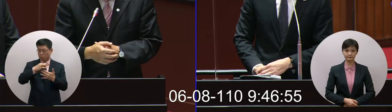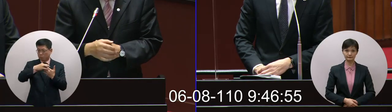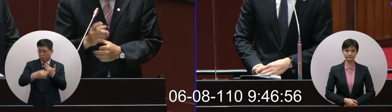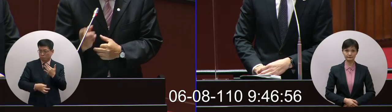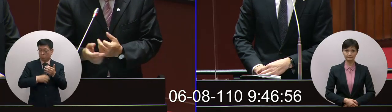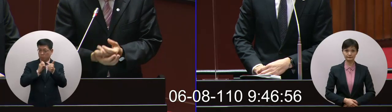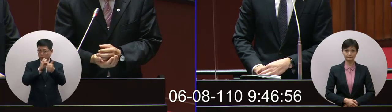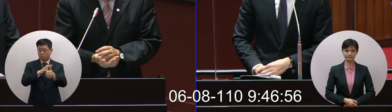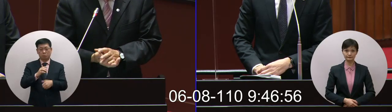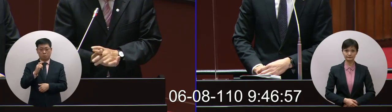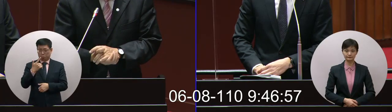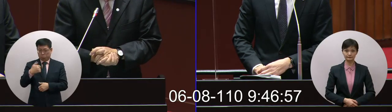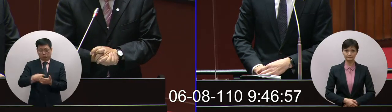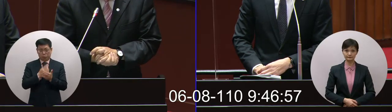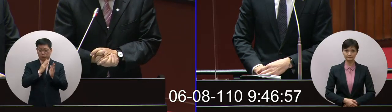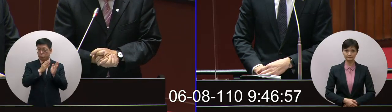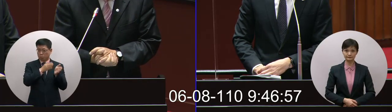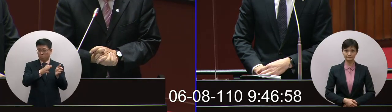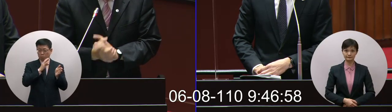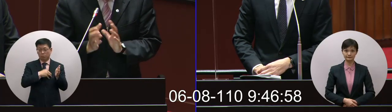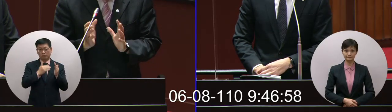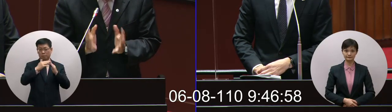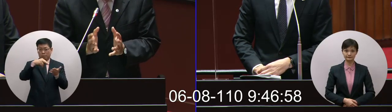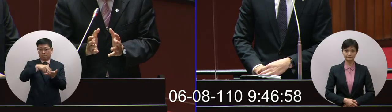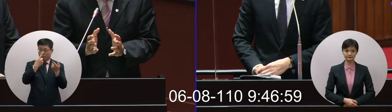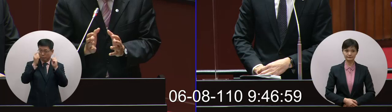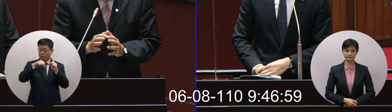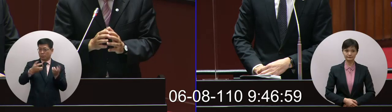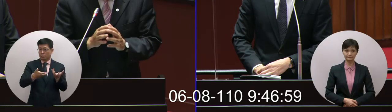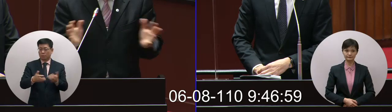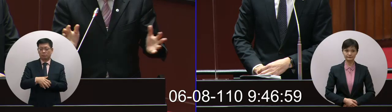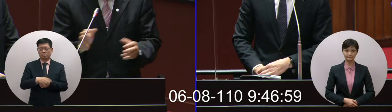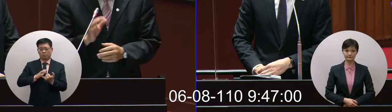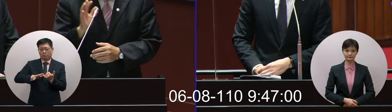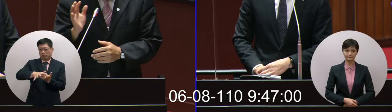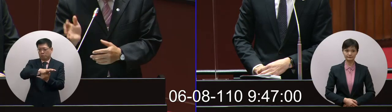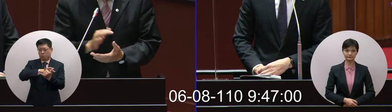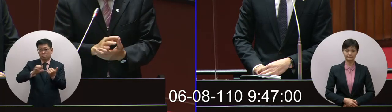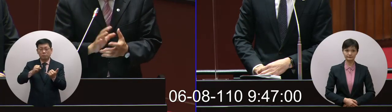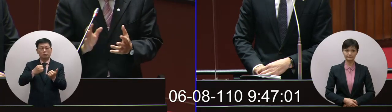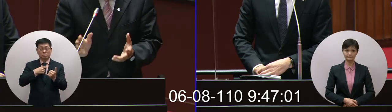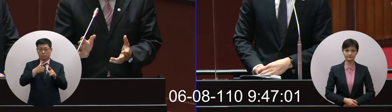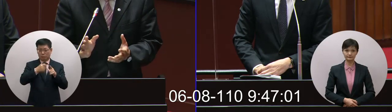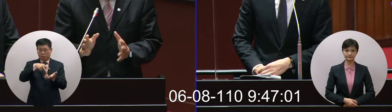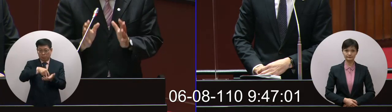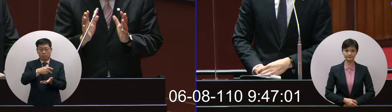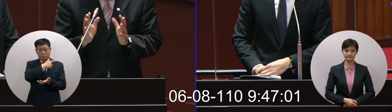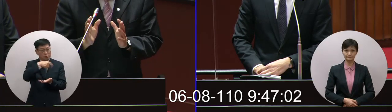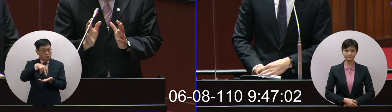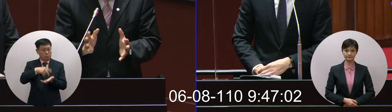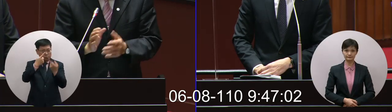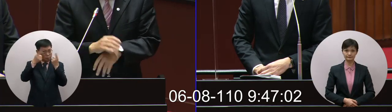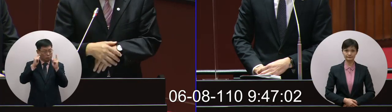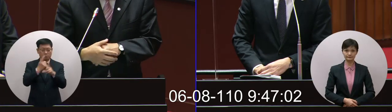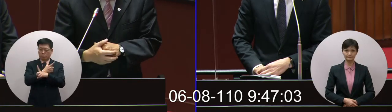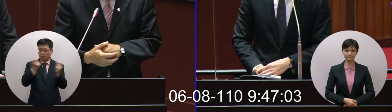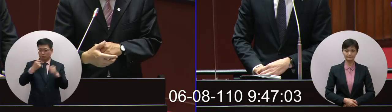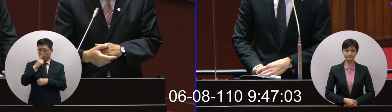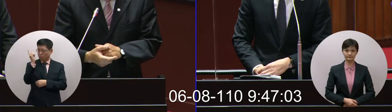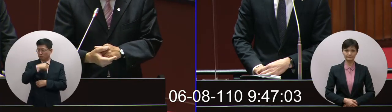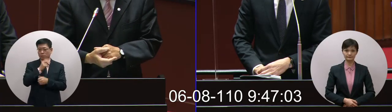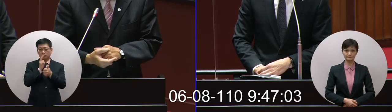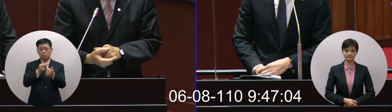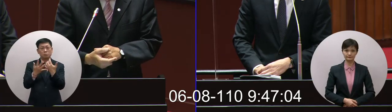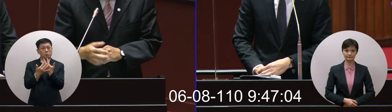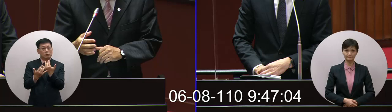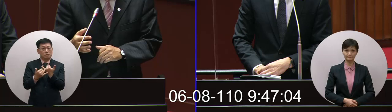吼，不只是对市立大学这个案例啦，专购公私立的学校啊，绝对不可要求